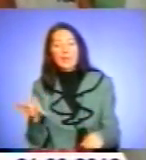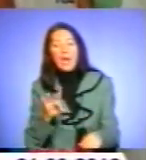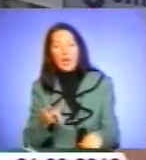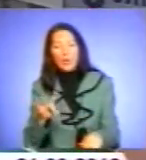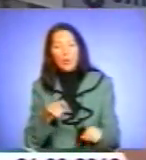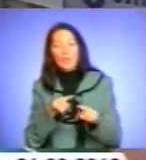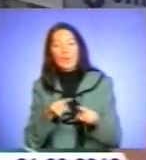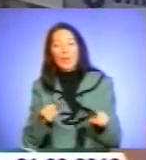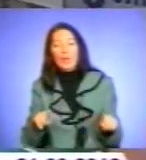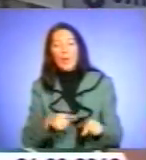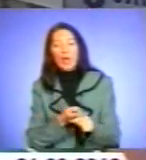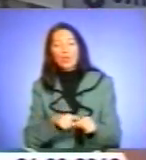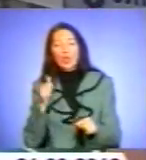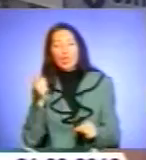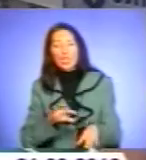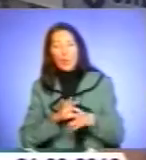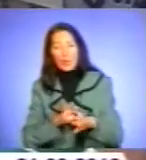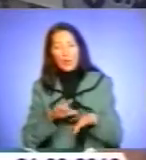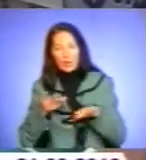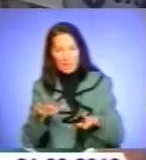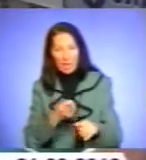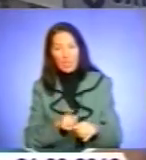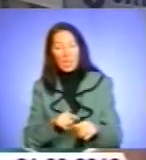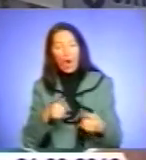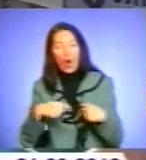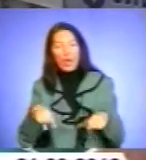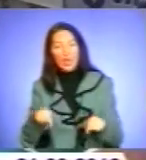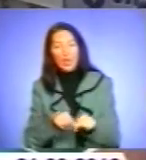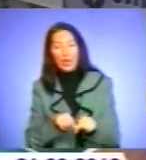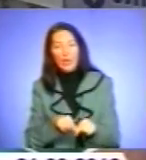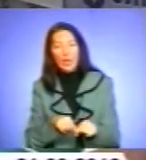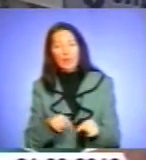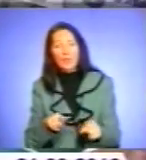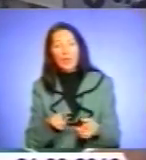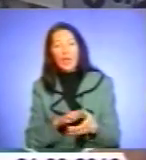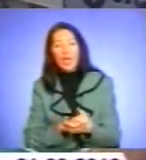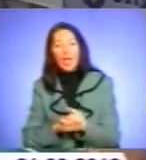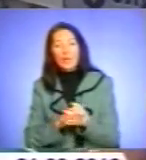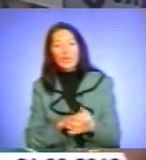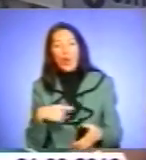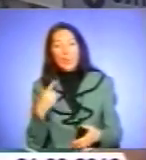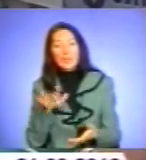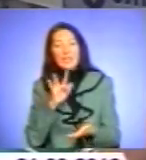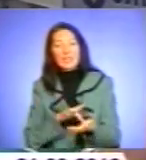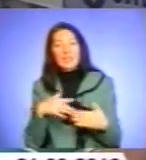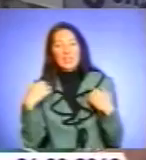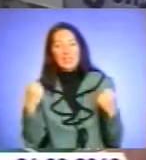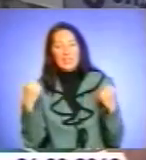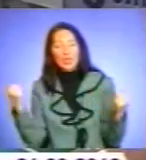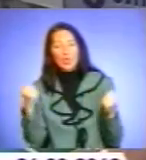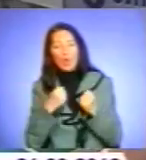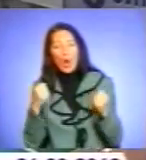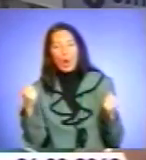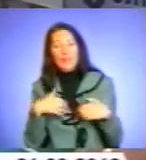цього тижня ми проводимо захід, такий, який організовує товариство, обласний центр фізичного здоров'я «Спорт для